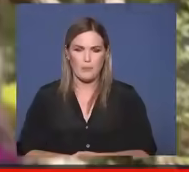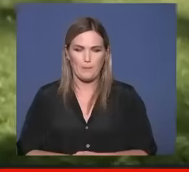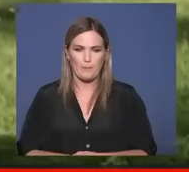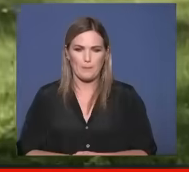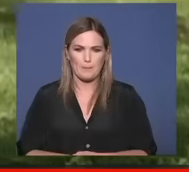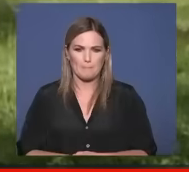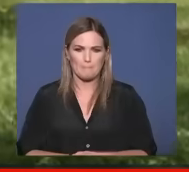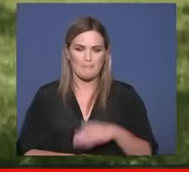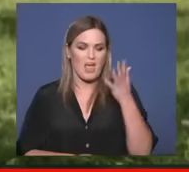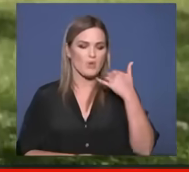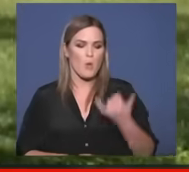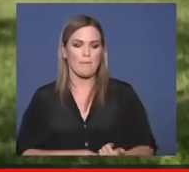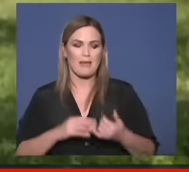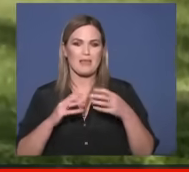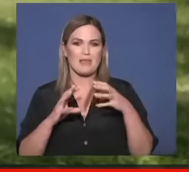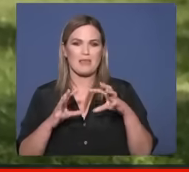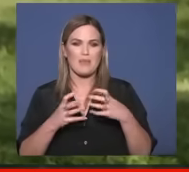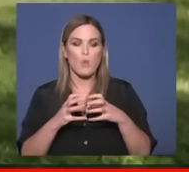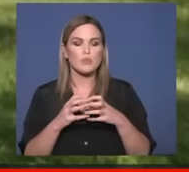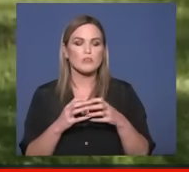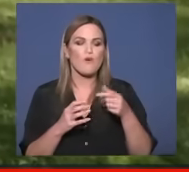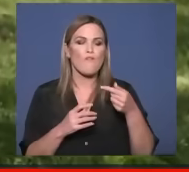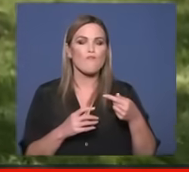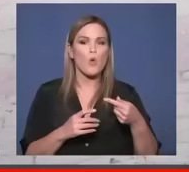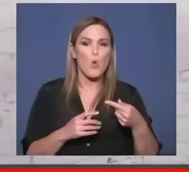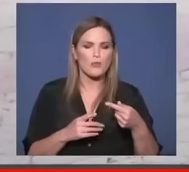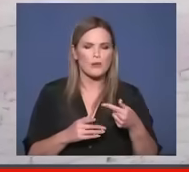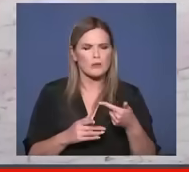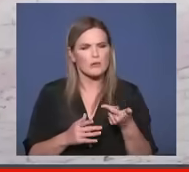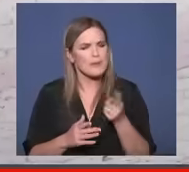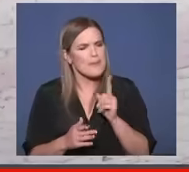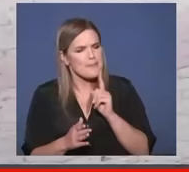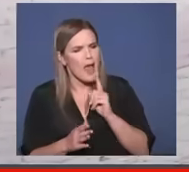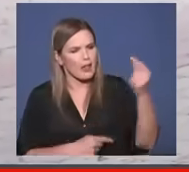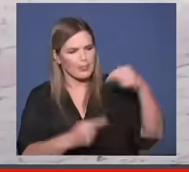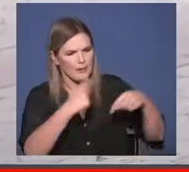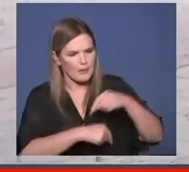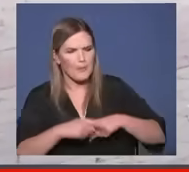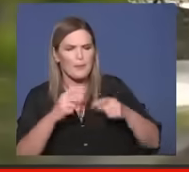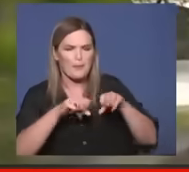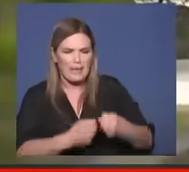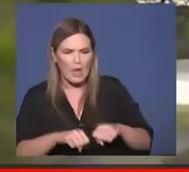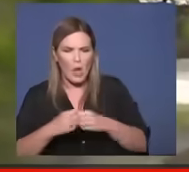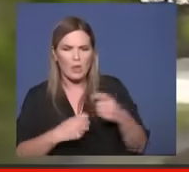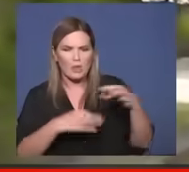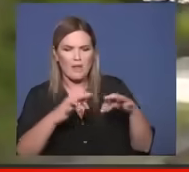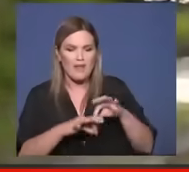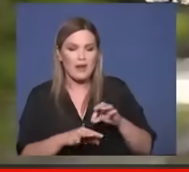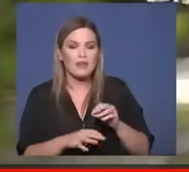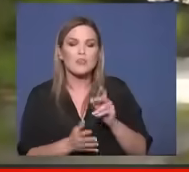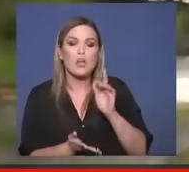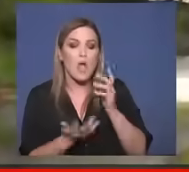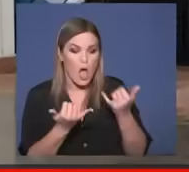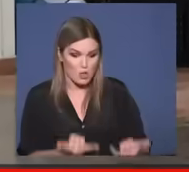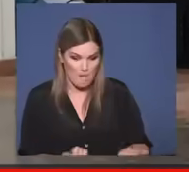היינו היום בקיבוץ גבולות, שספג יחסית מעט פגיעות, אבל בקיבוץ אפשר למצוא היום בעיקר חיילים, כמעט כולם